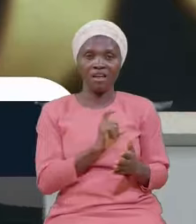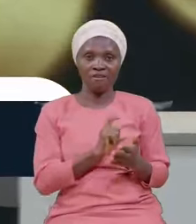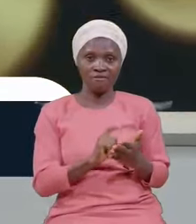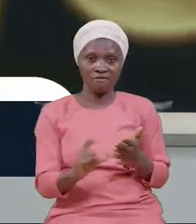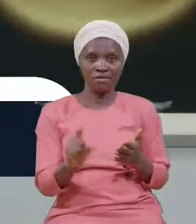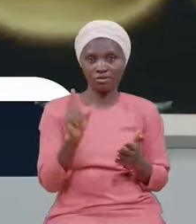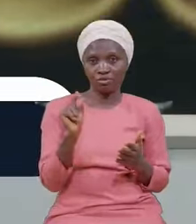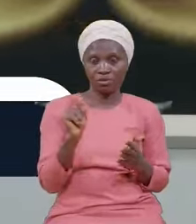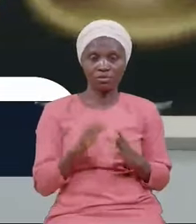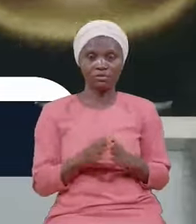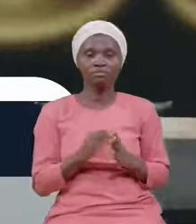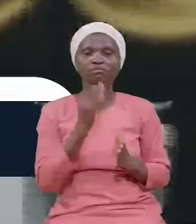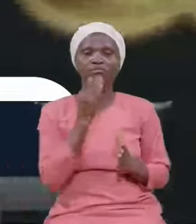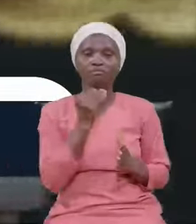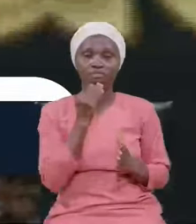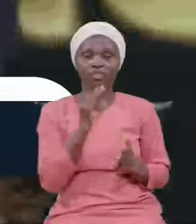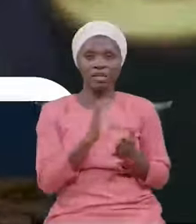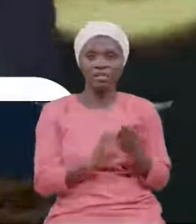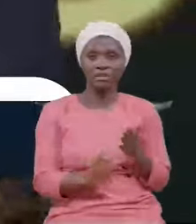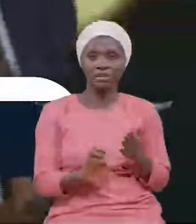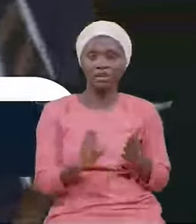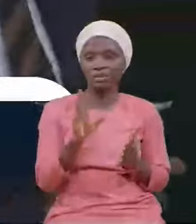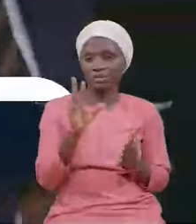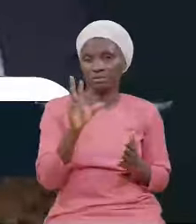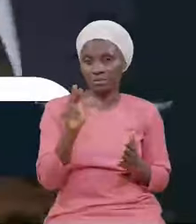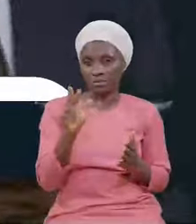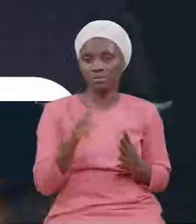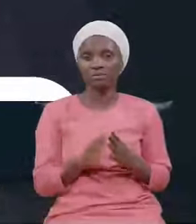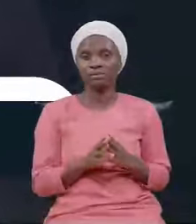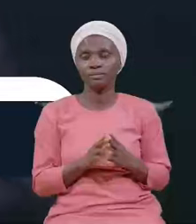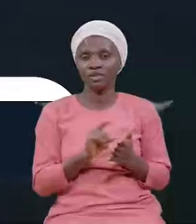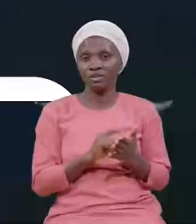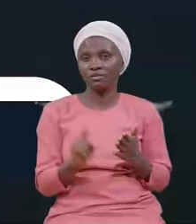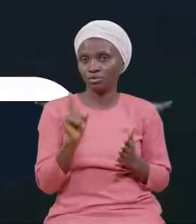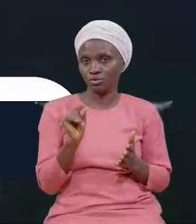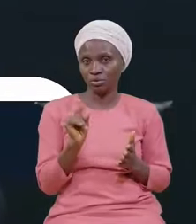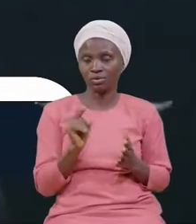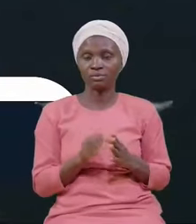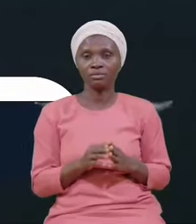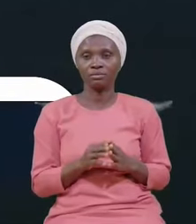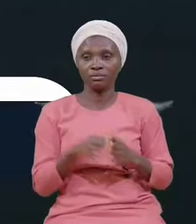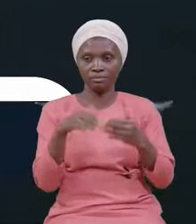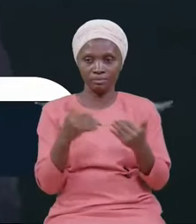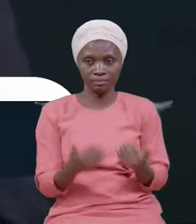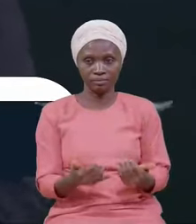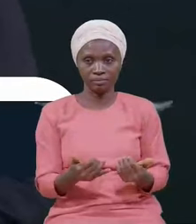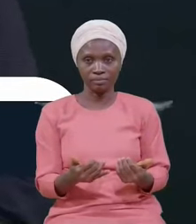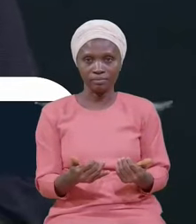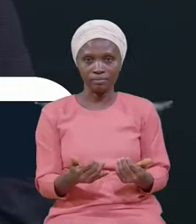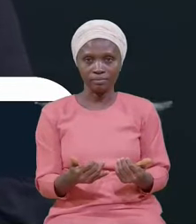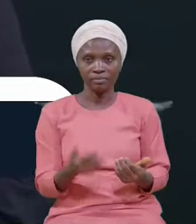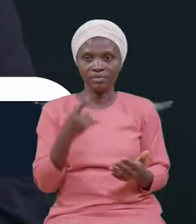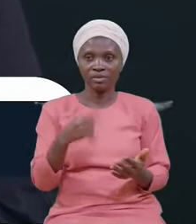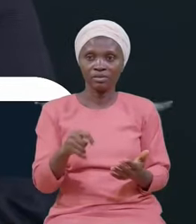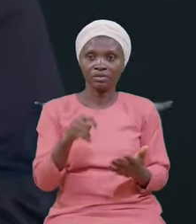20. Hébreu au chapitre 13, verset 20. Hébreu 13, 20.